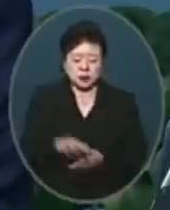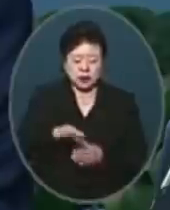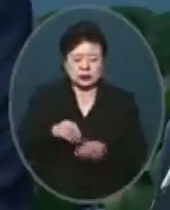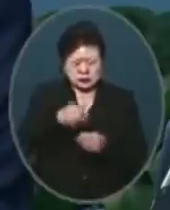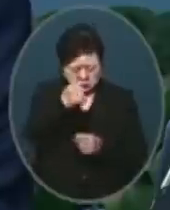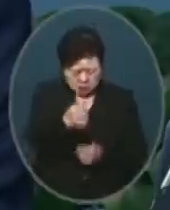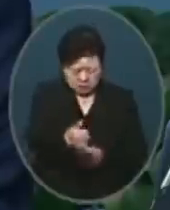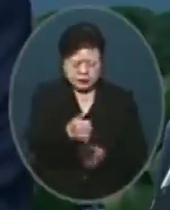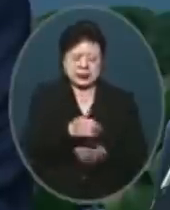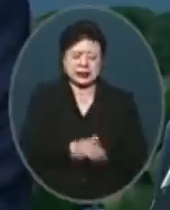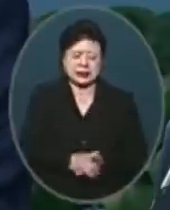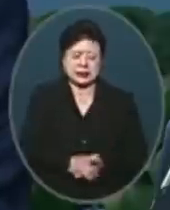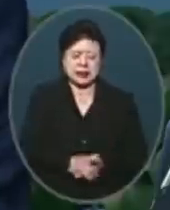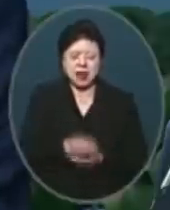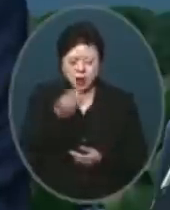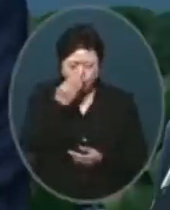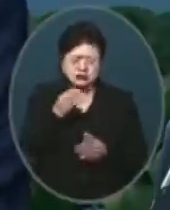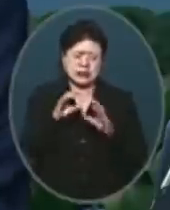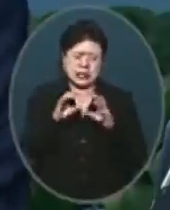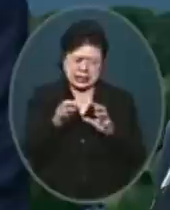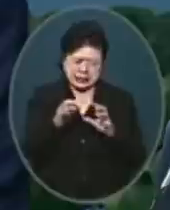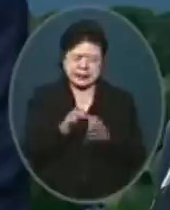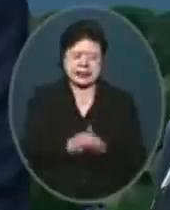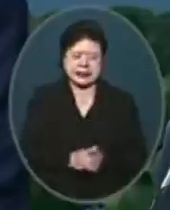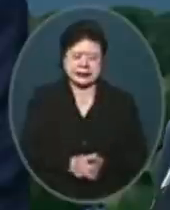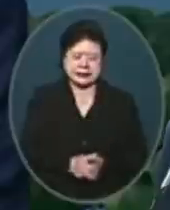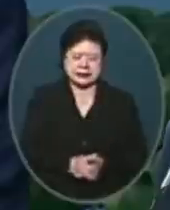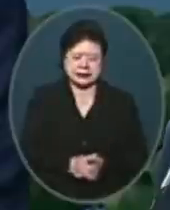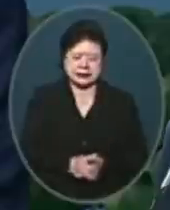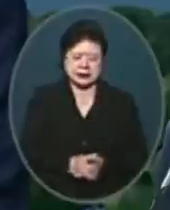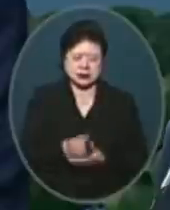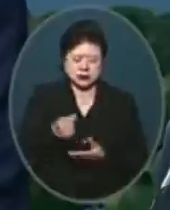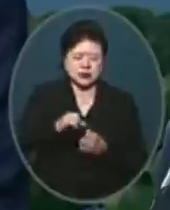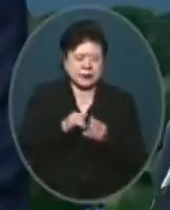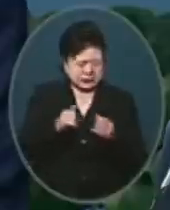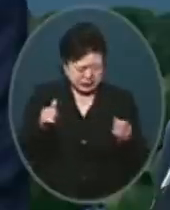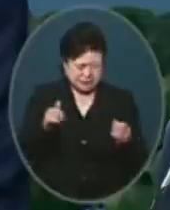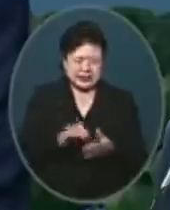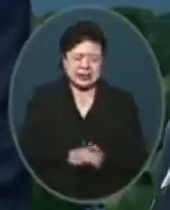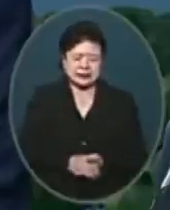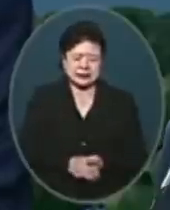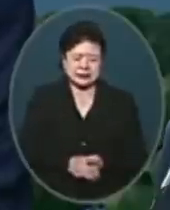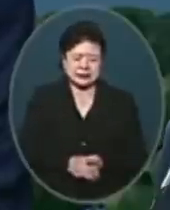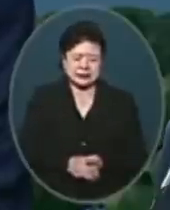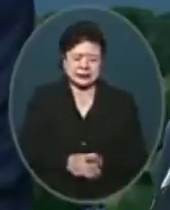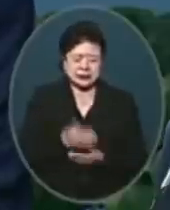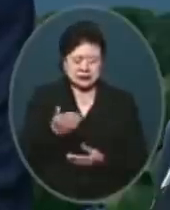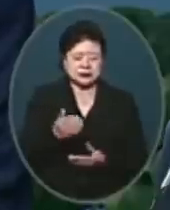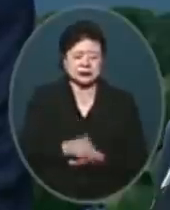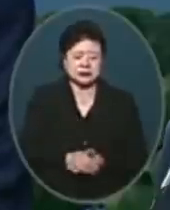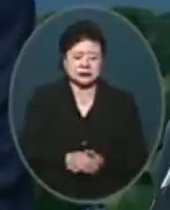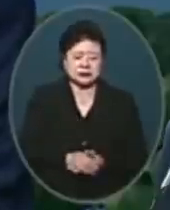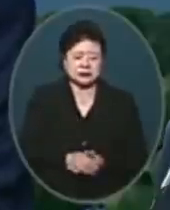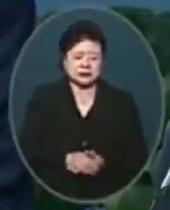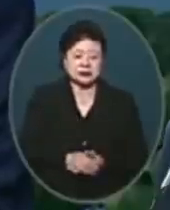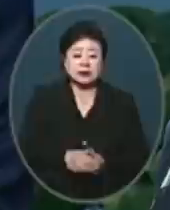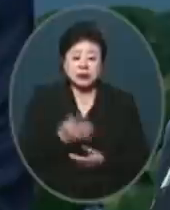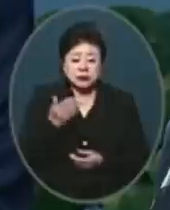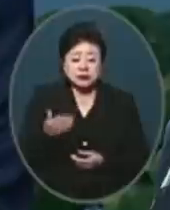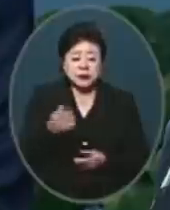왕같은 제사장이요 거룩한 나라요 거의 소유된 백성이 된 것은 여러분